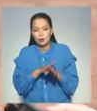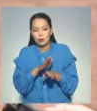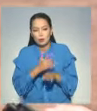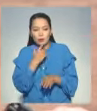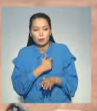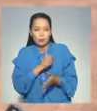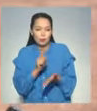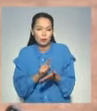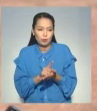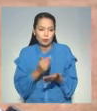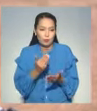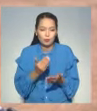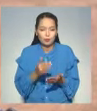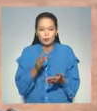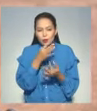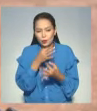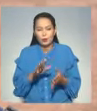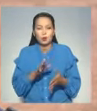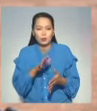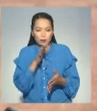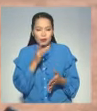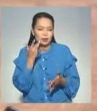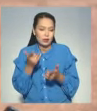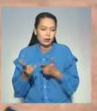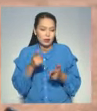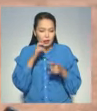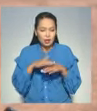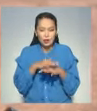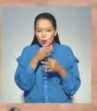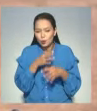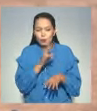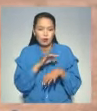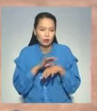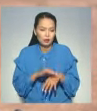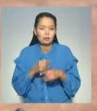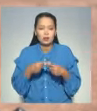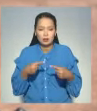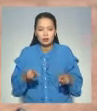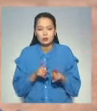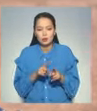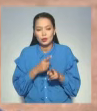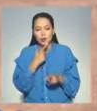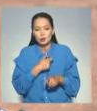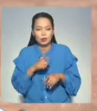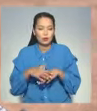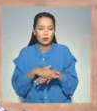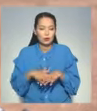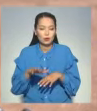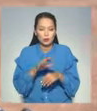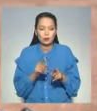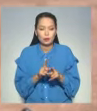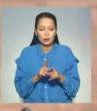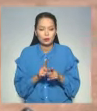Жауынгерлік тапсырманы орындауға кез келген уақытта әзірміз. Ең күрделі операциялар бізге жүктелгендіктен жауынгерлерімізге физикалық тұрғыдан